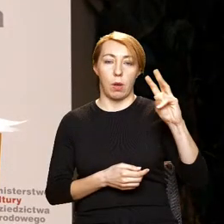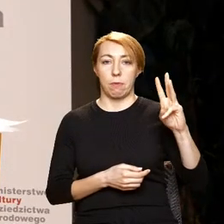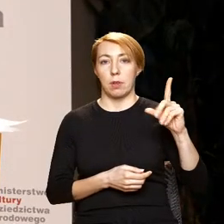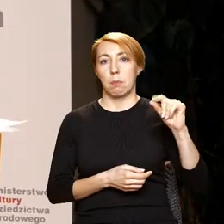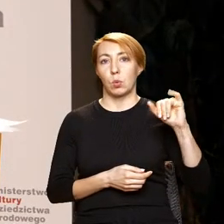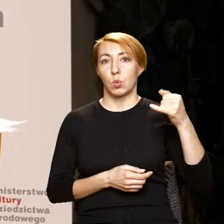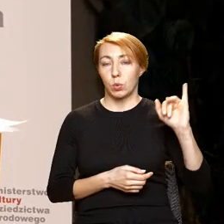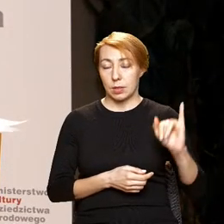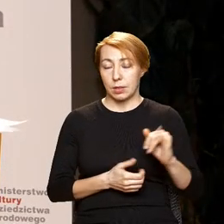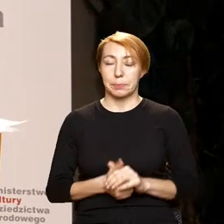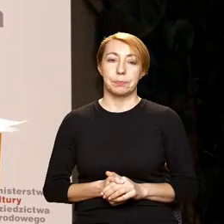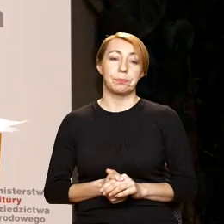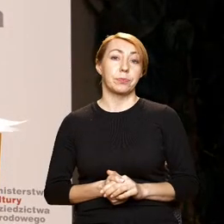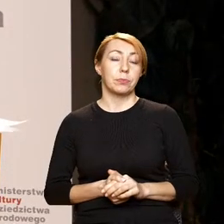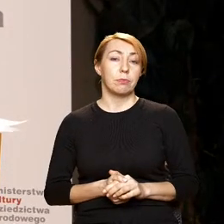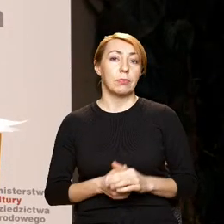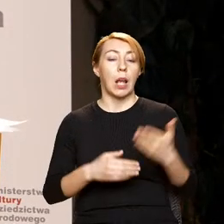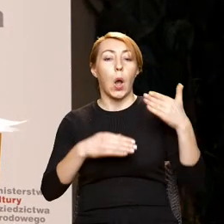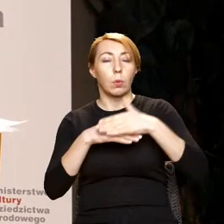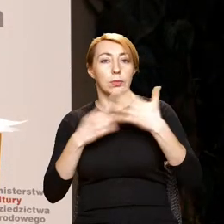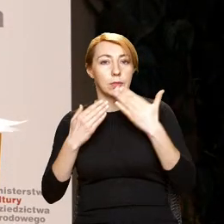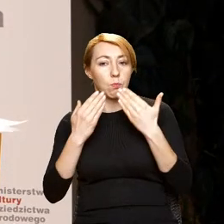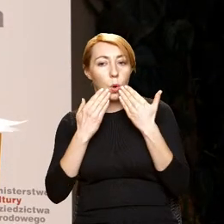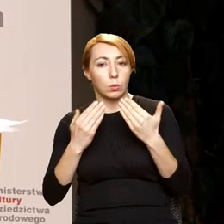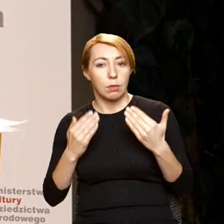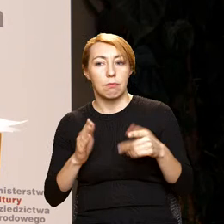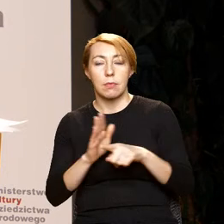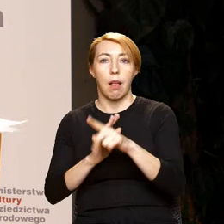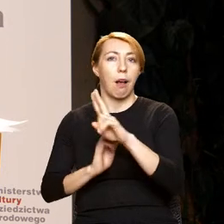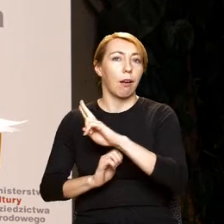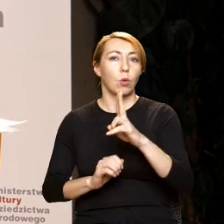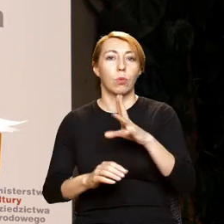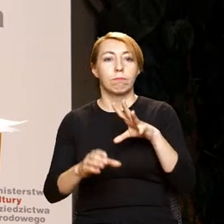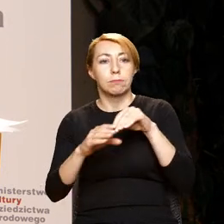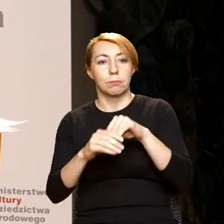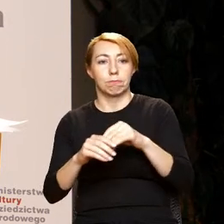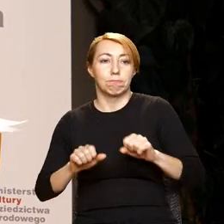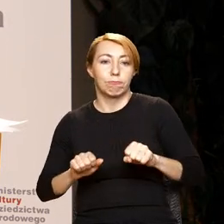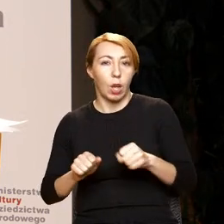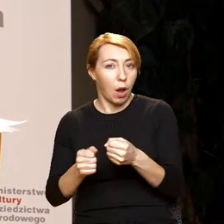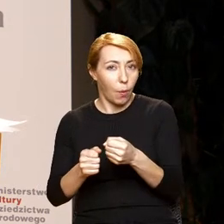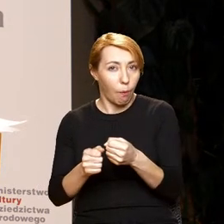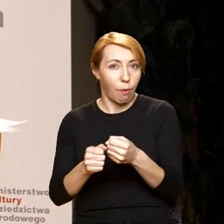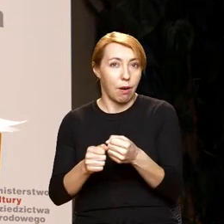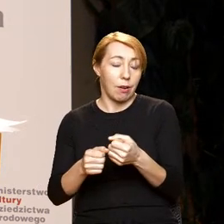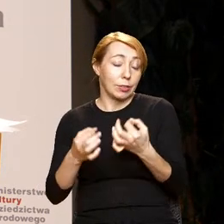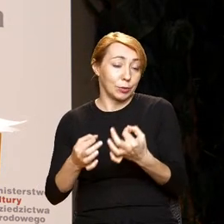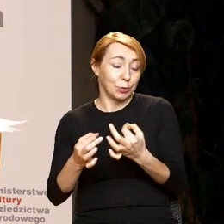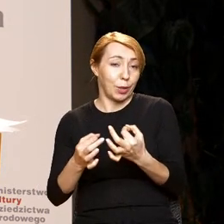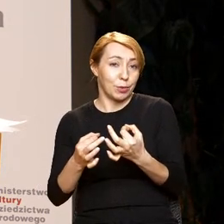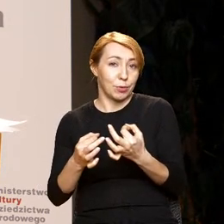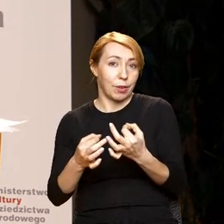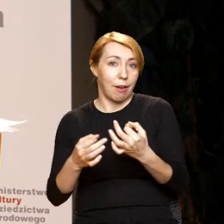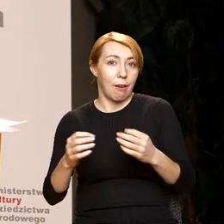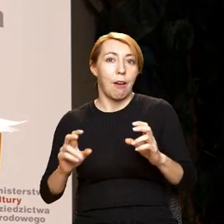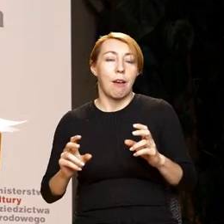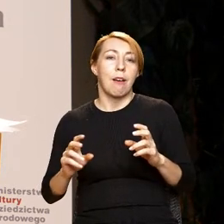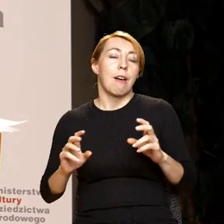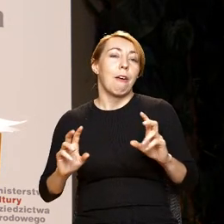Na koniec chciałem podziękować wszystkim tym, którzy się przyczynili do tego, że dzisiejsze wydarzenie ma